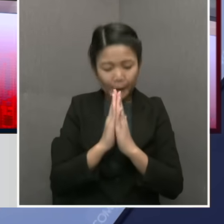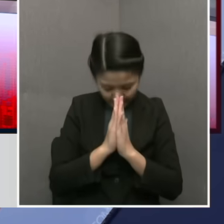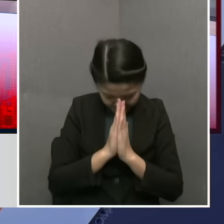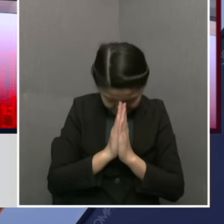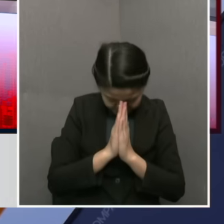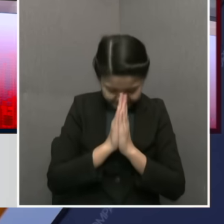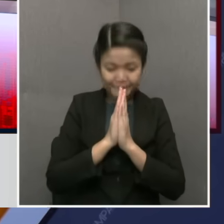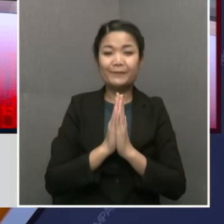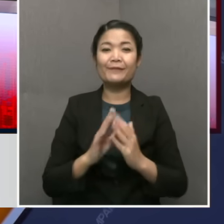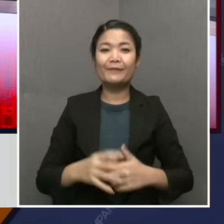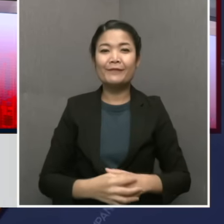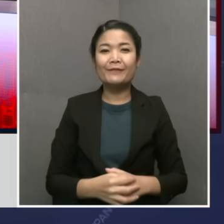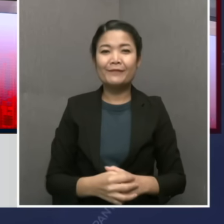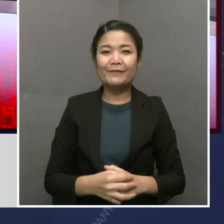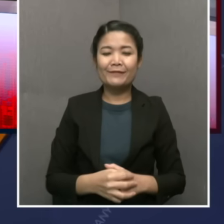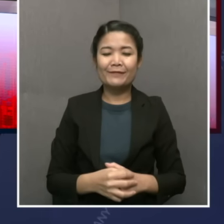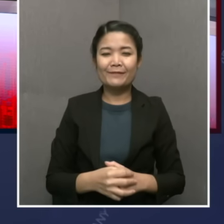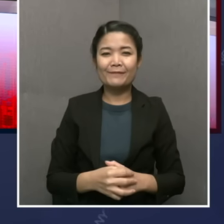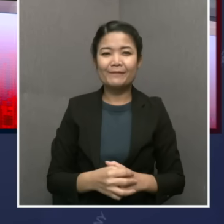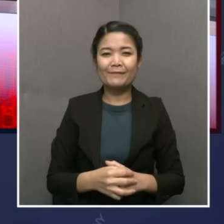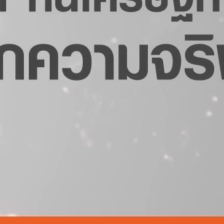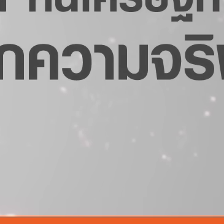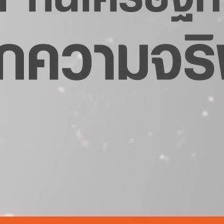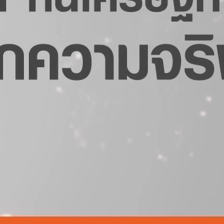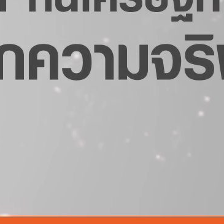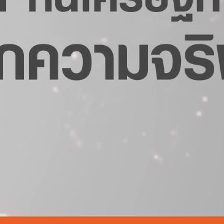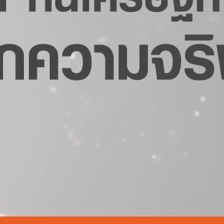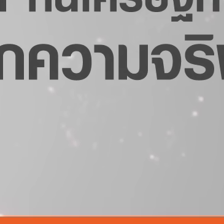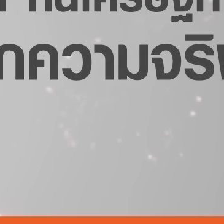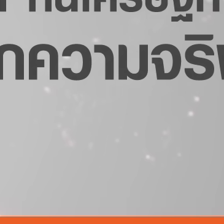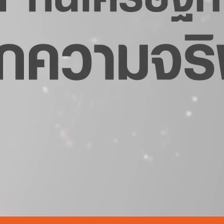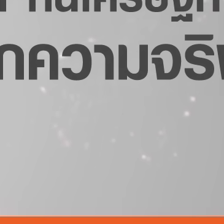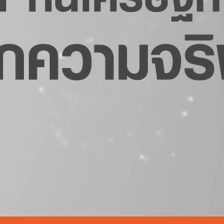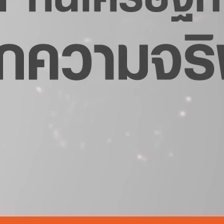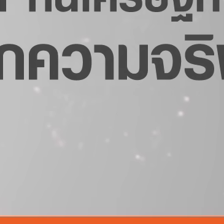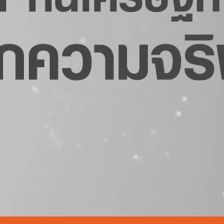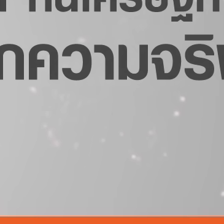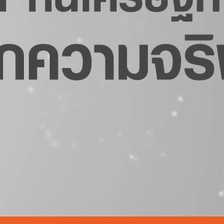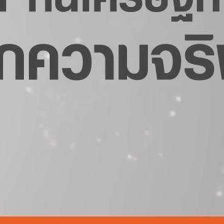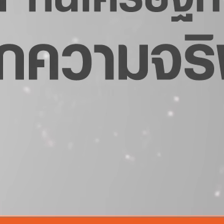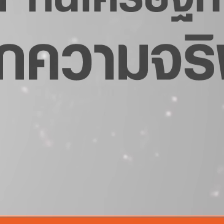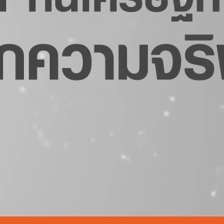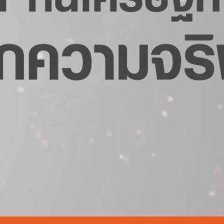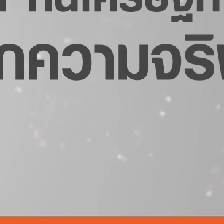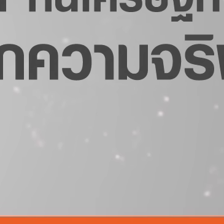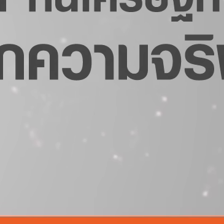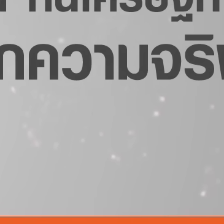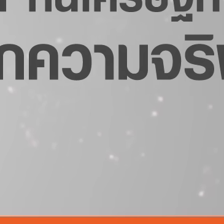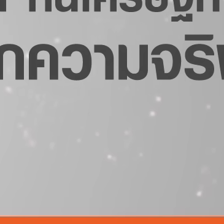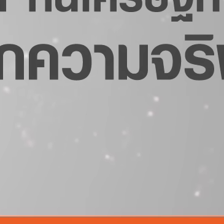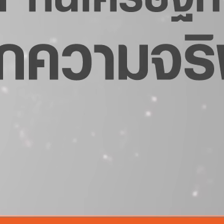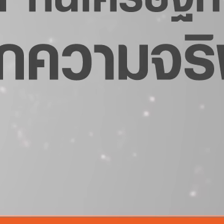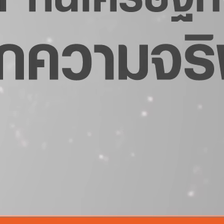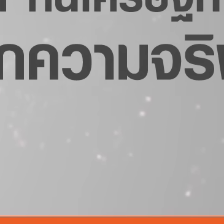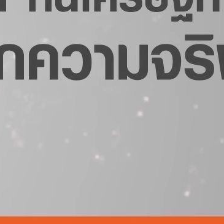ขอบพระคุณค่ะครับทคยินดีครับสวัสดีครับขอบคุณที่ติดตามรับชมรายการ TNNนวสข่าวเที่ยงนะครับอย่าลืมกด